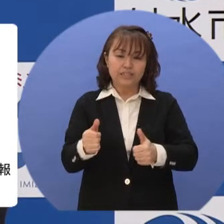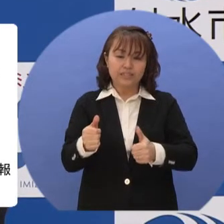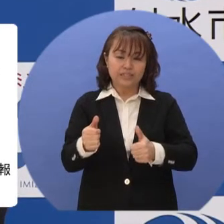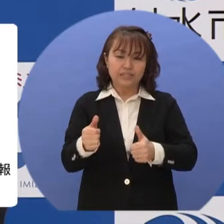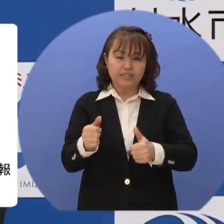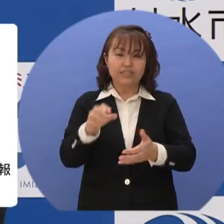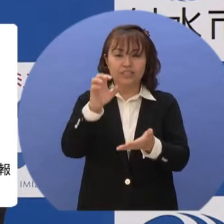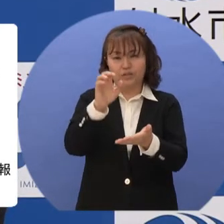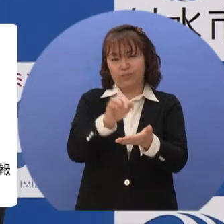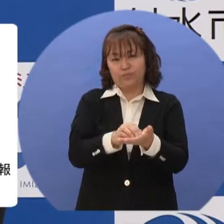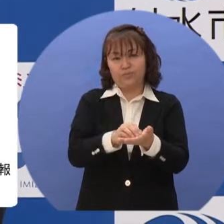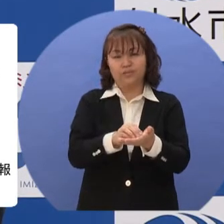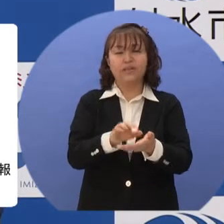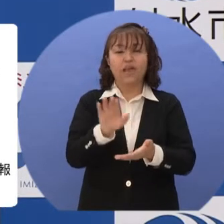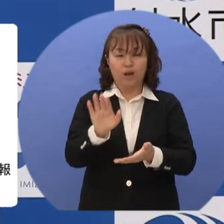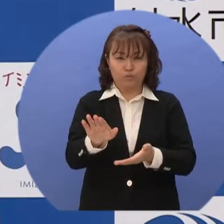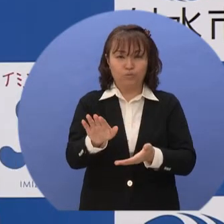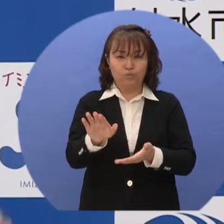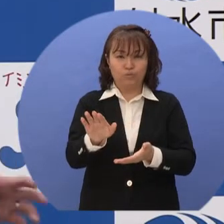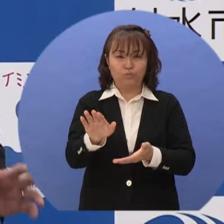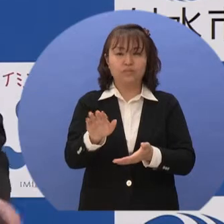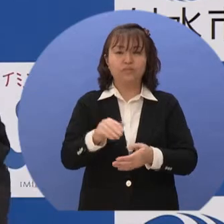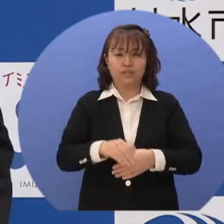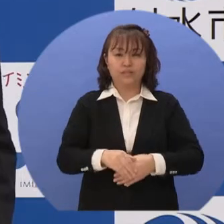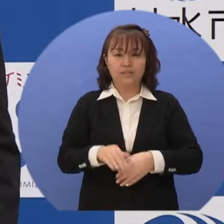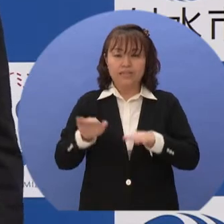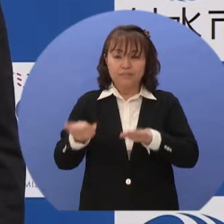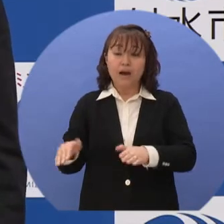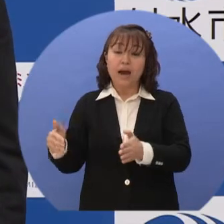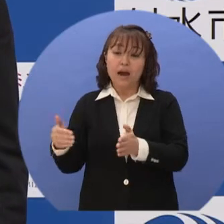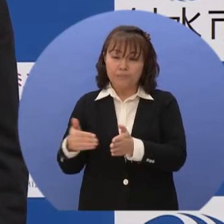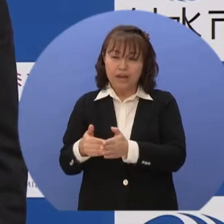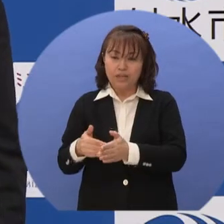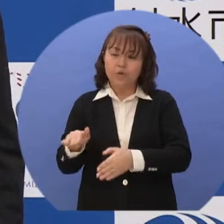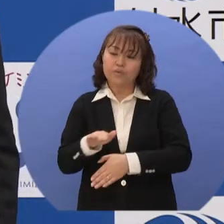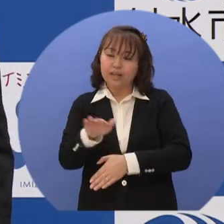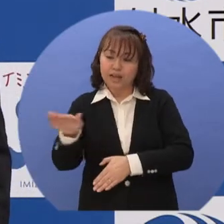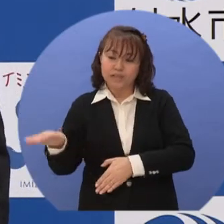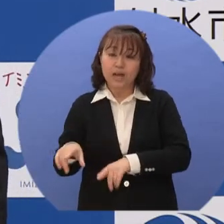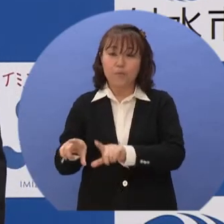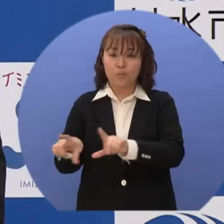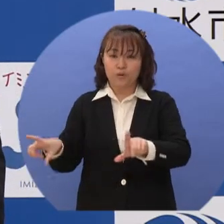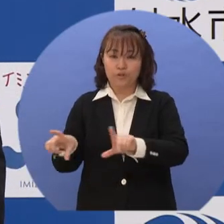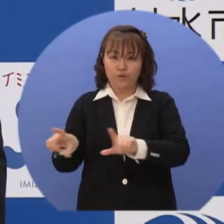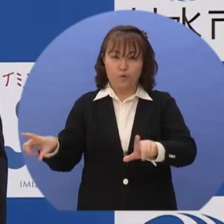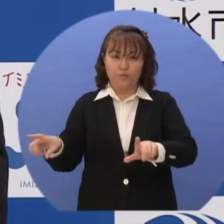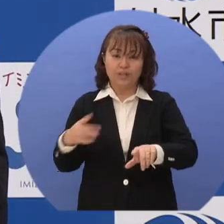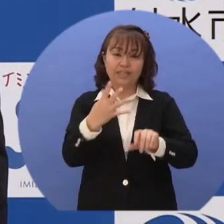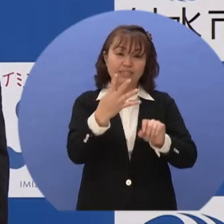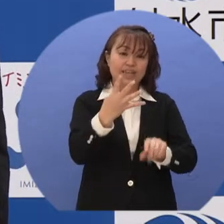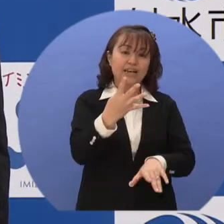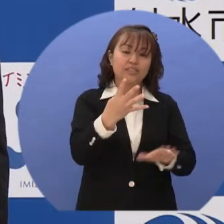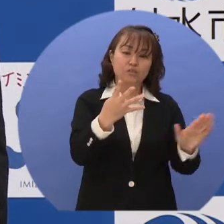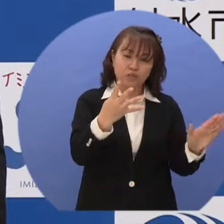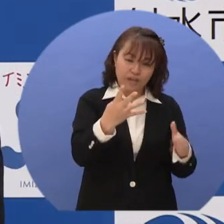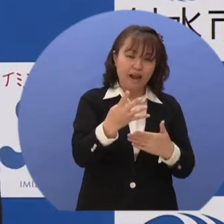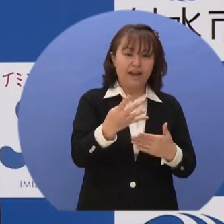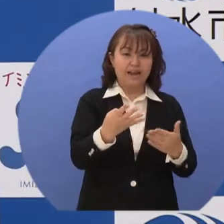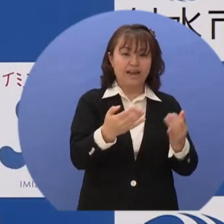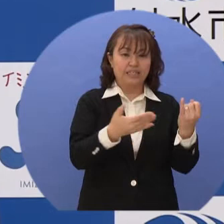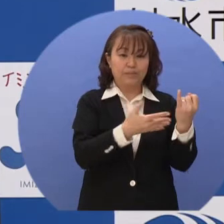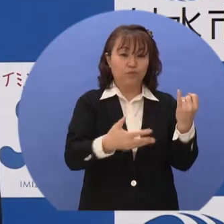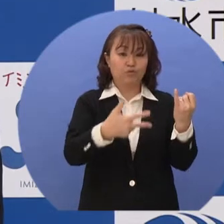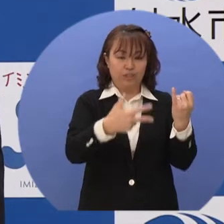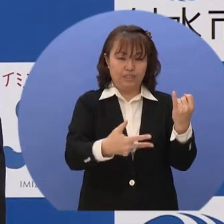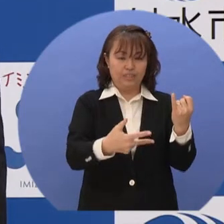ところでありますあのまこれまでえ在学してる学生さんももちろんですし4月から新たにこのイ司でえ学ぶ